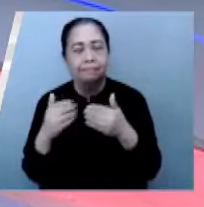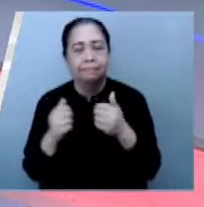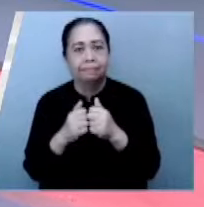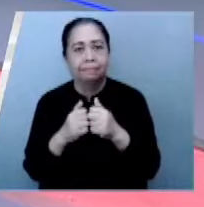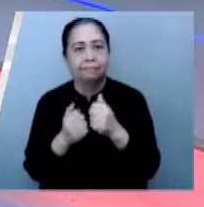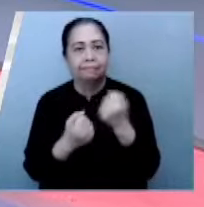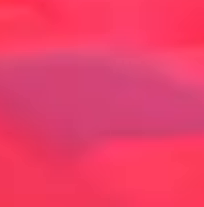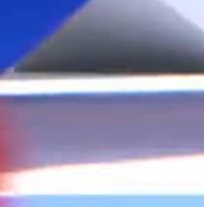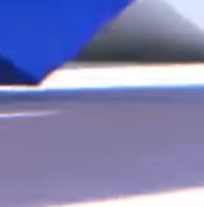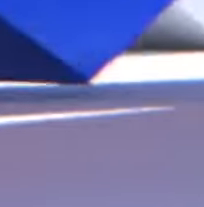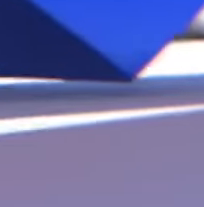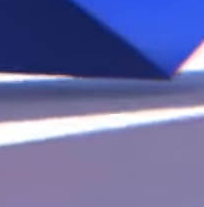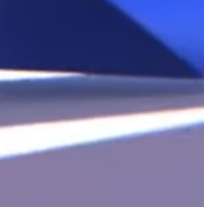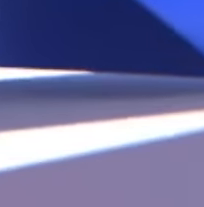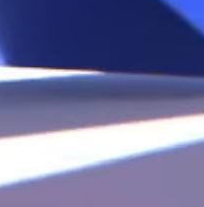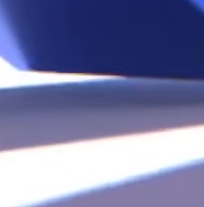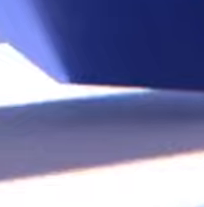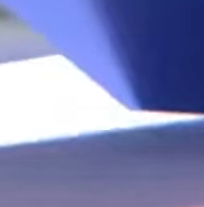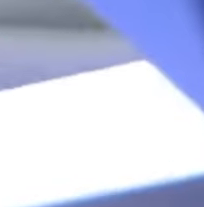GMA Kapuso Foundation.